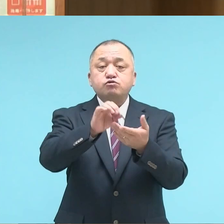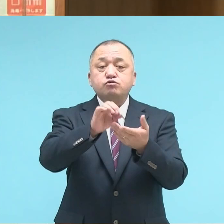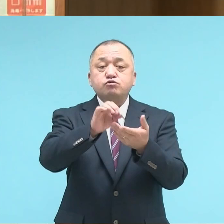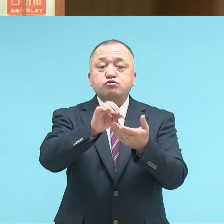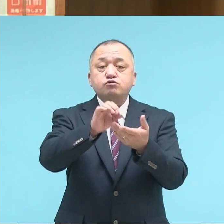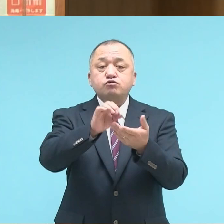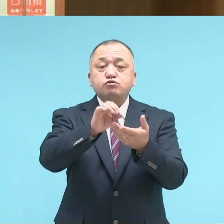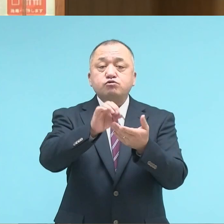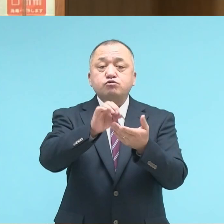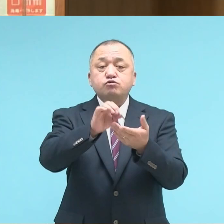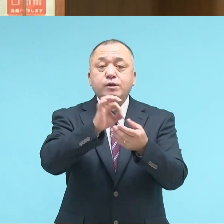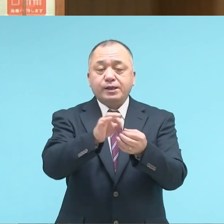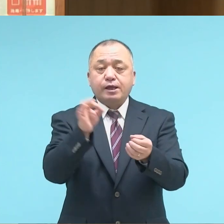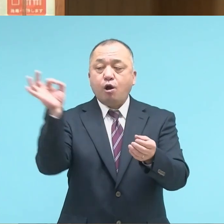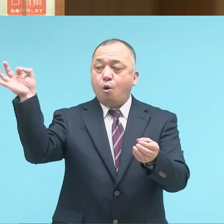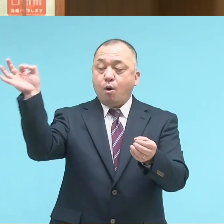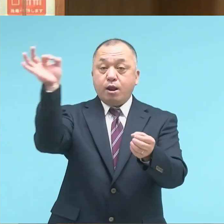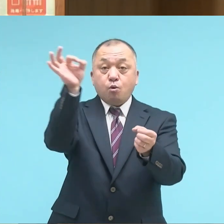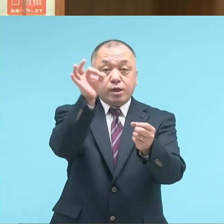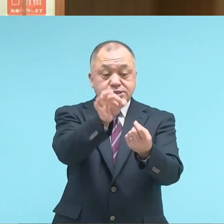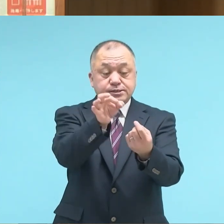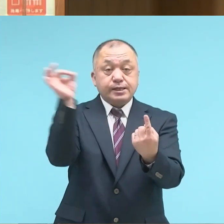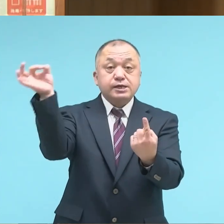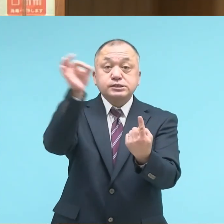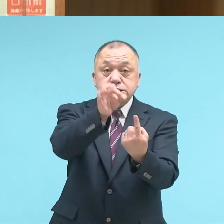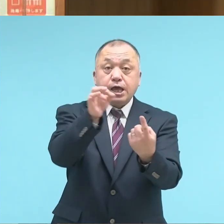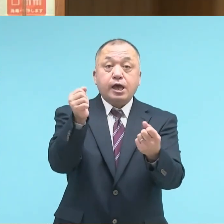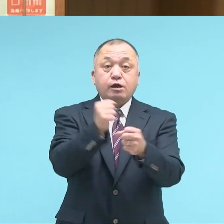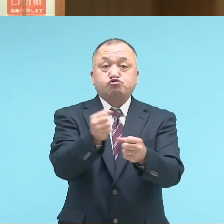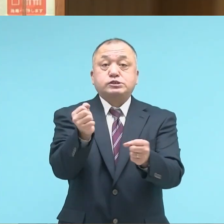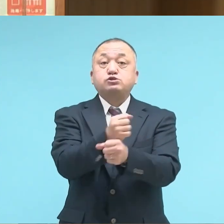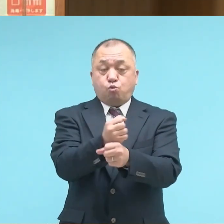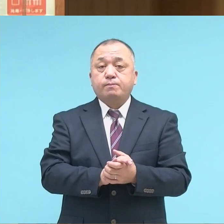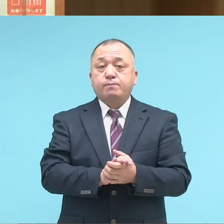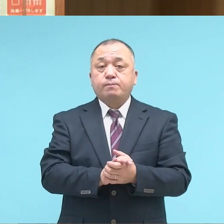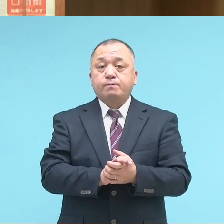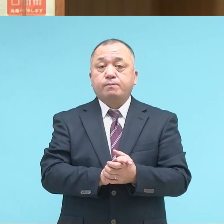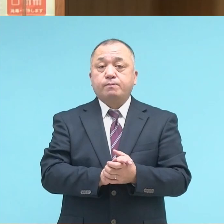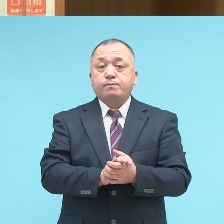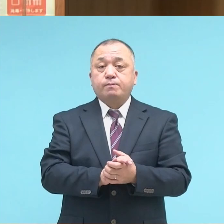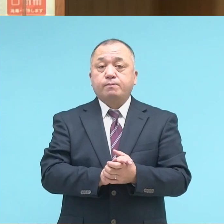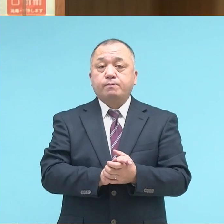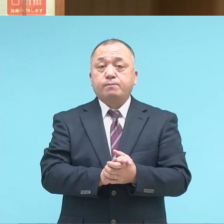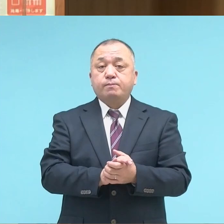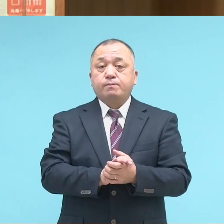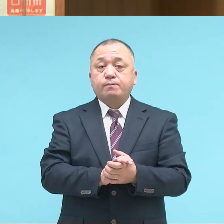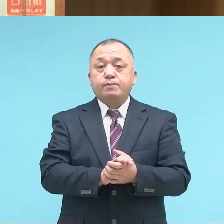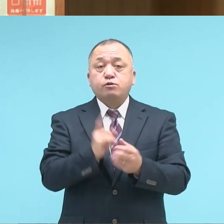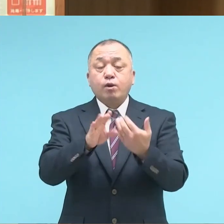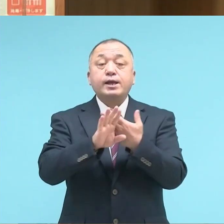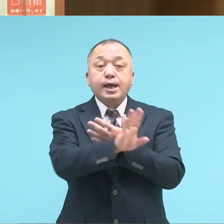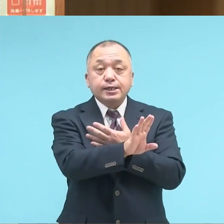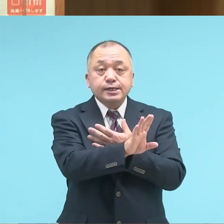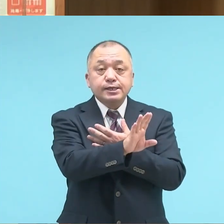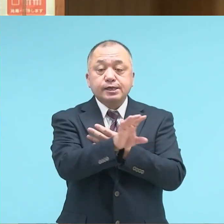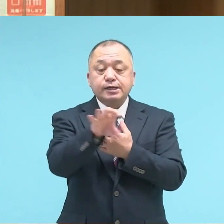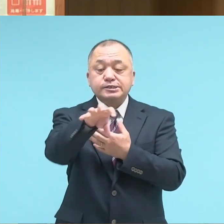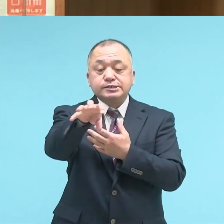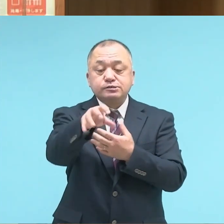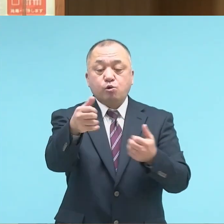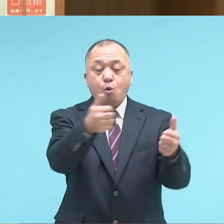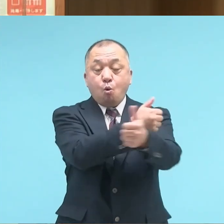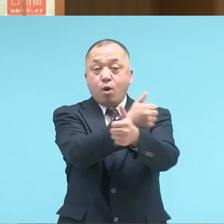方に対して応援をしてお金を出してやる事業ではありますけれども、それ以外にもですね、その地域との往